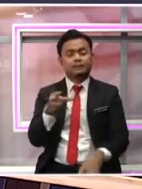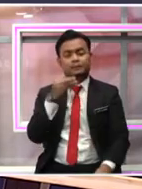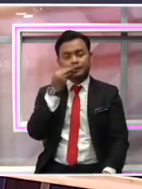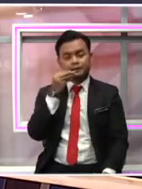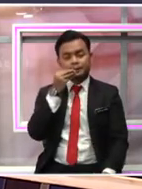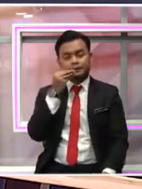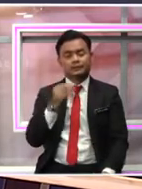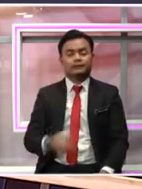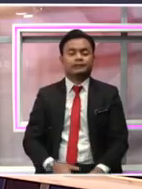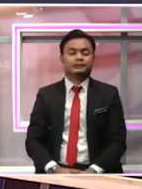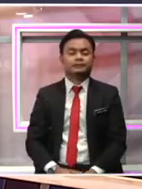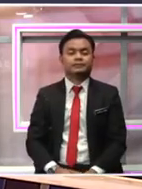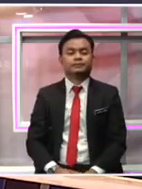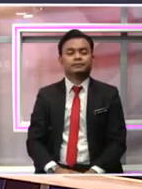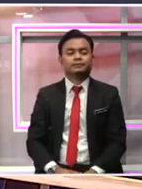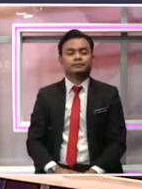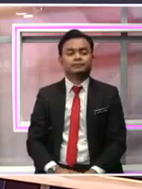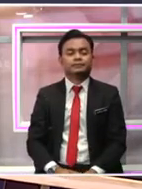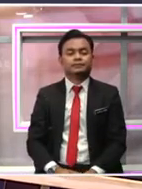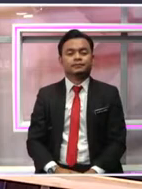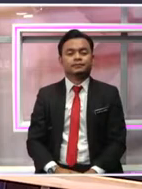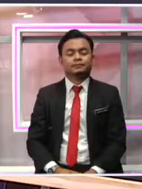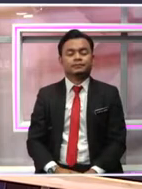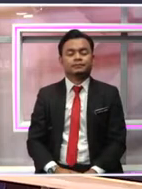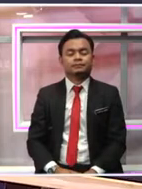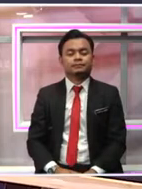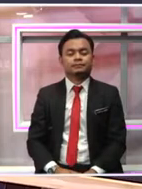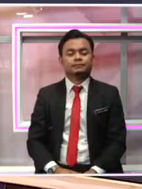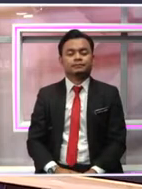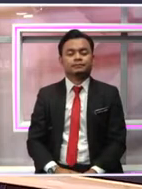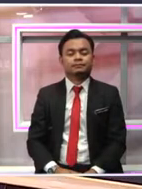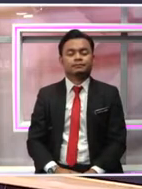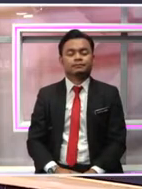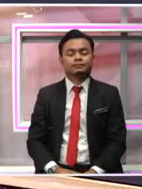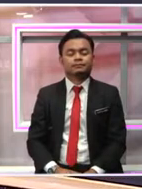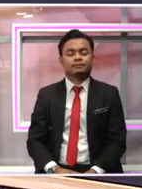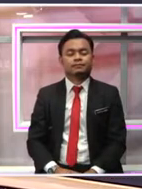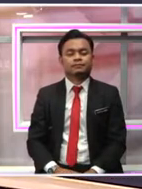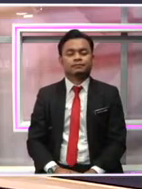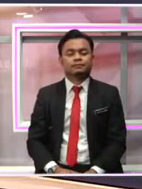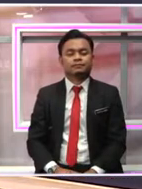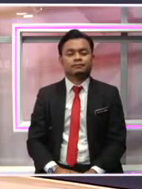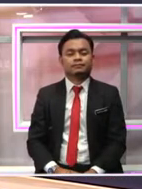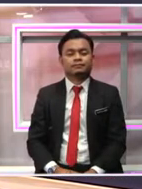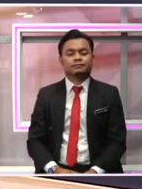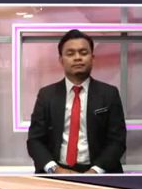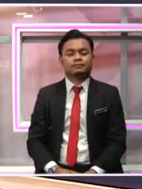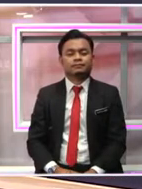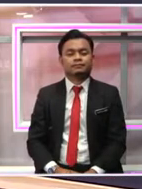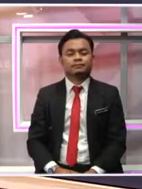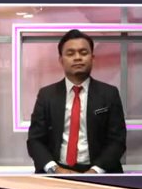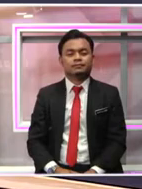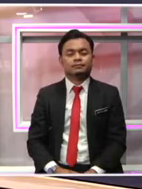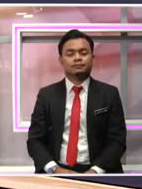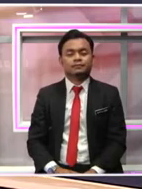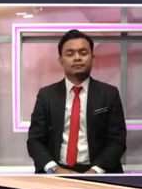makanan nah ini kegemaran Ihsan nih makanan baik perut berperan